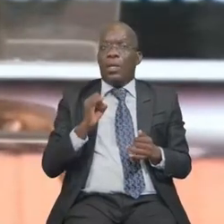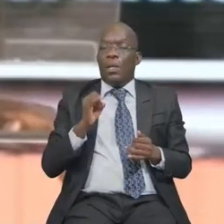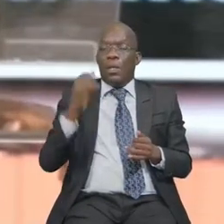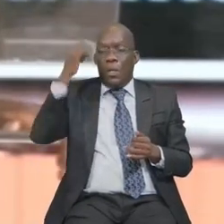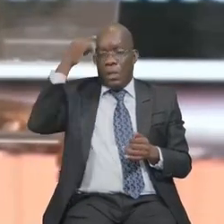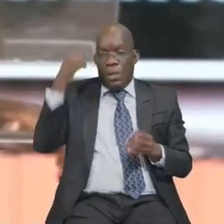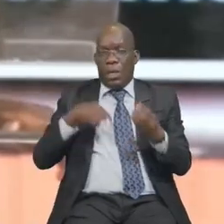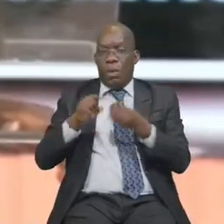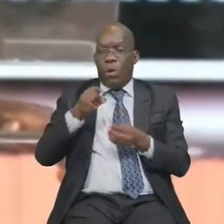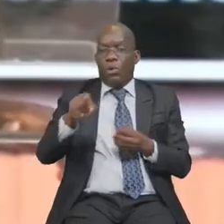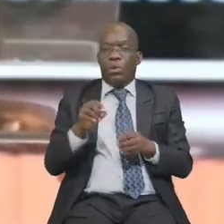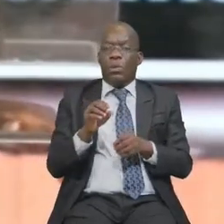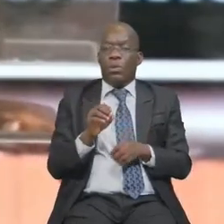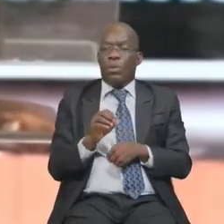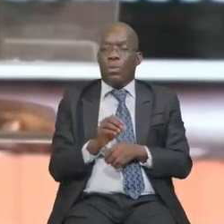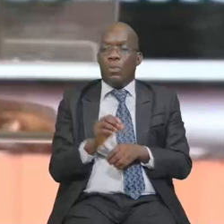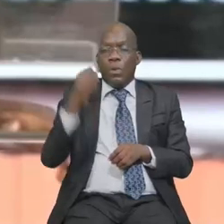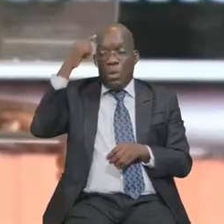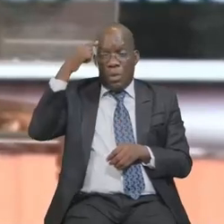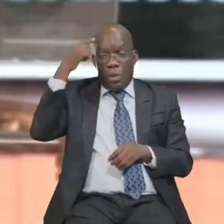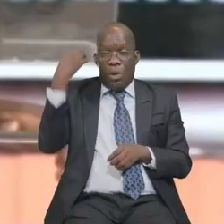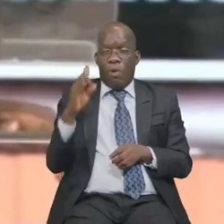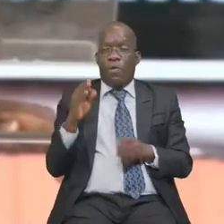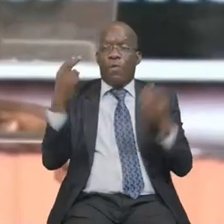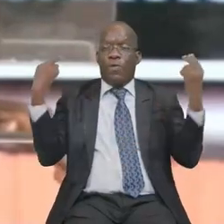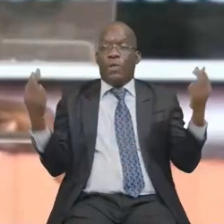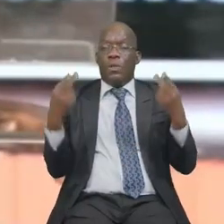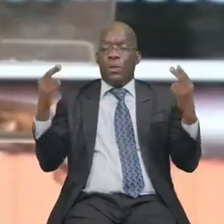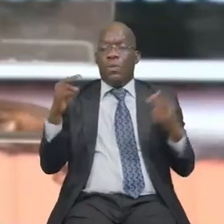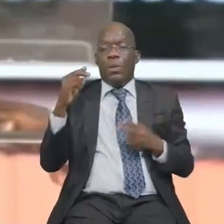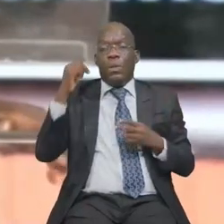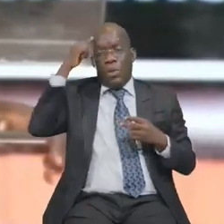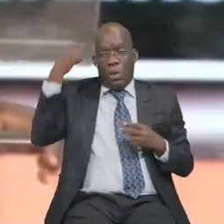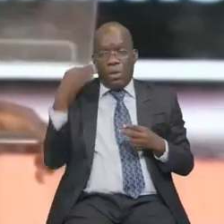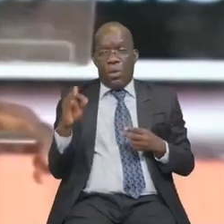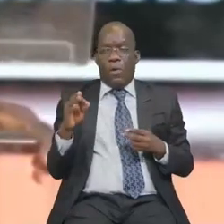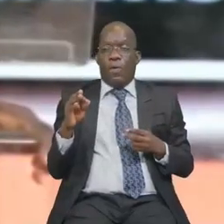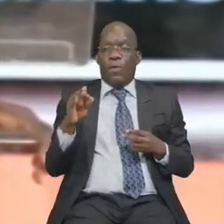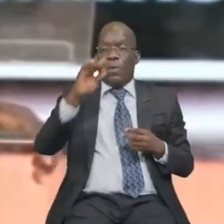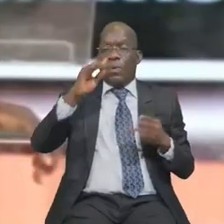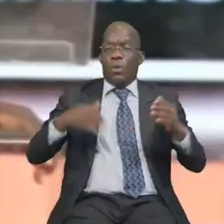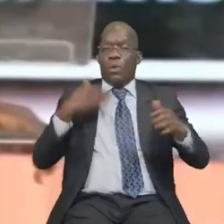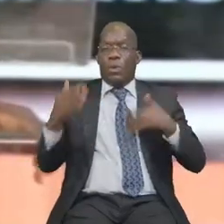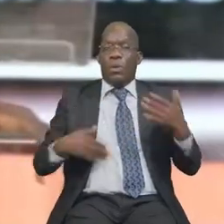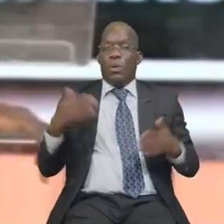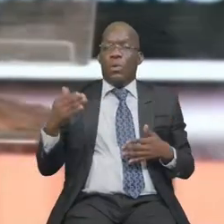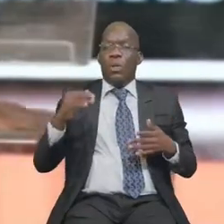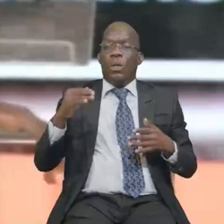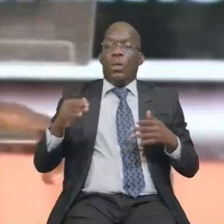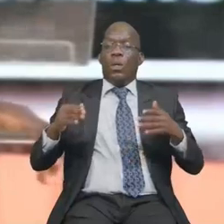paix. Projet de victoire. Projet de joie. Et projet de guérison de